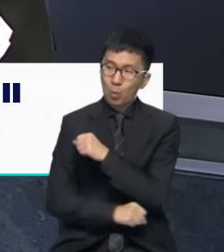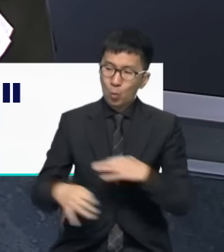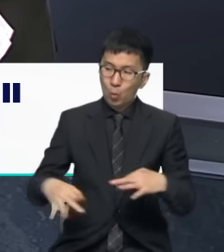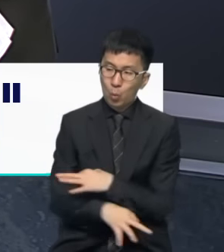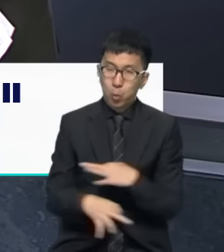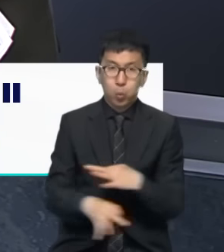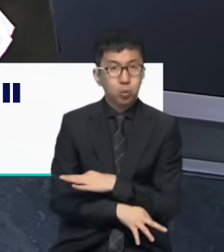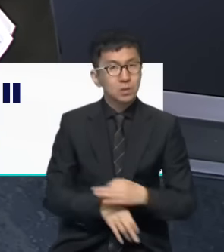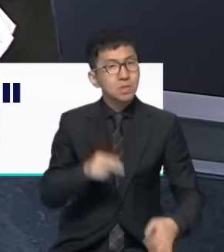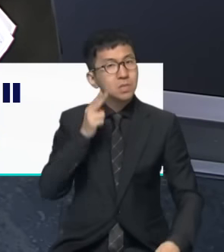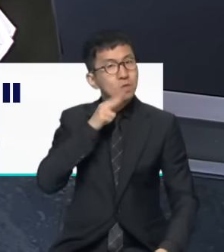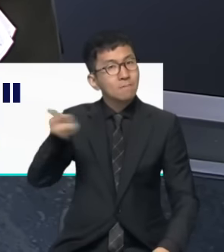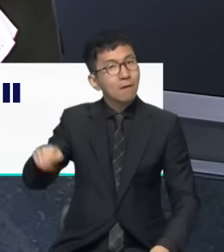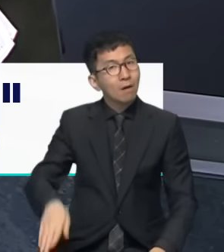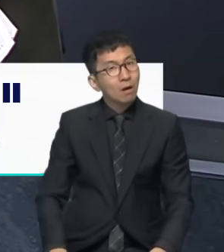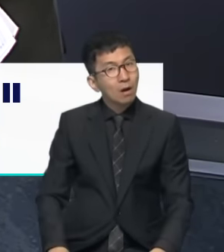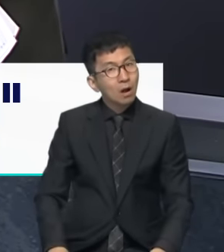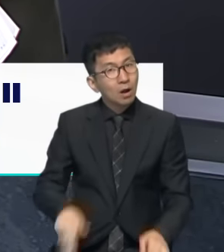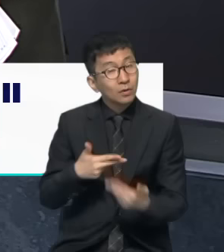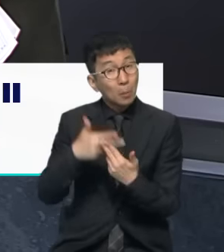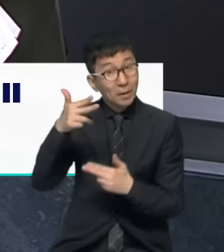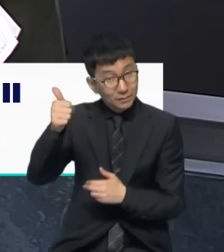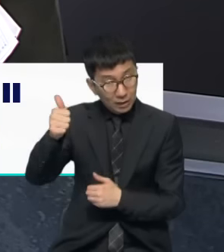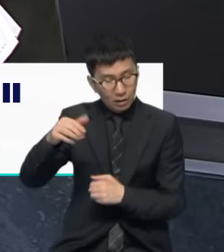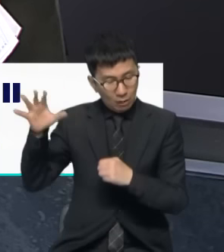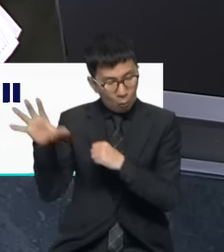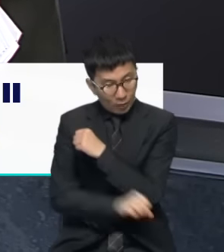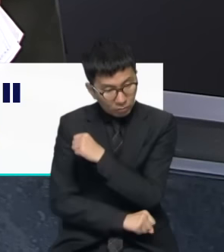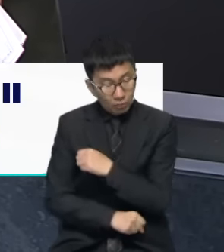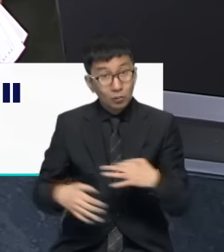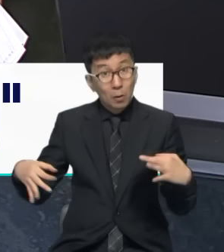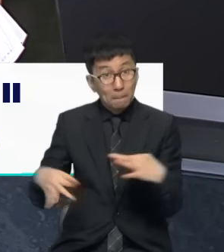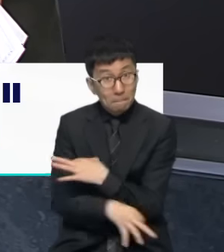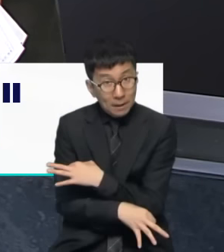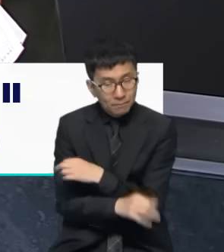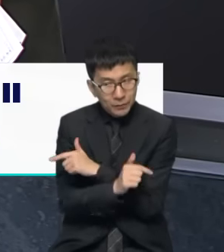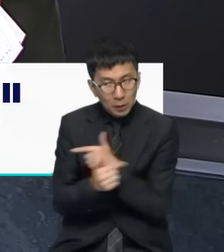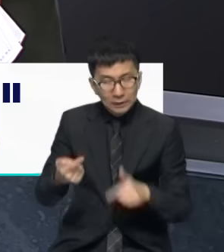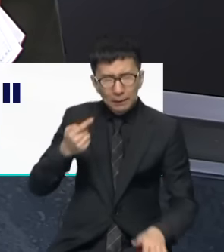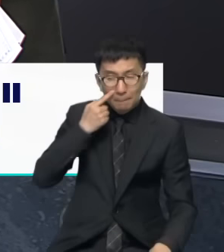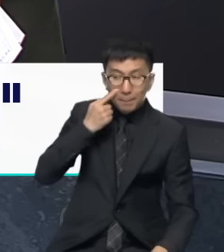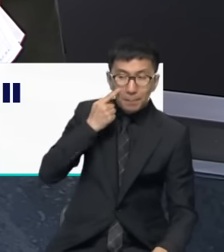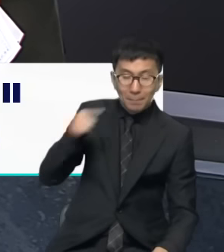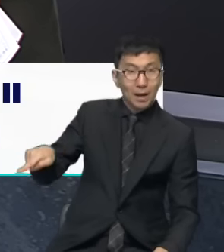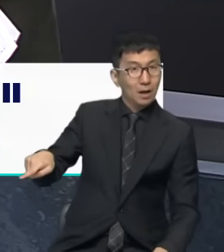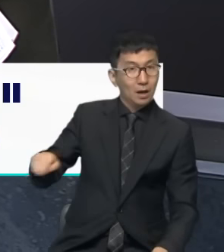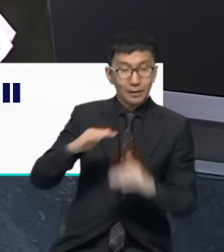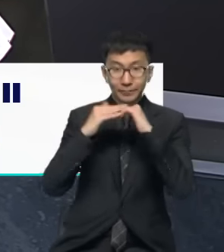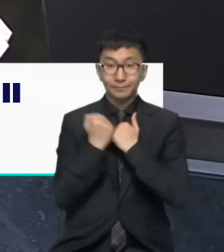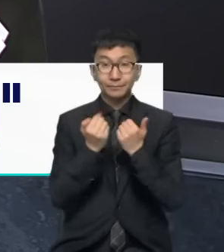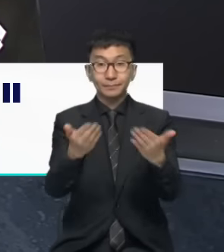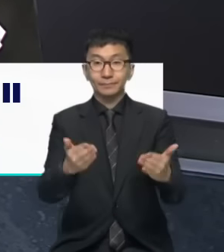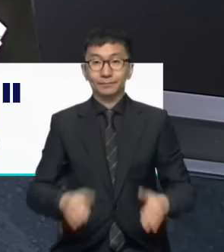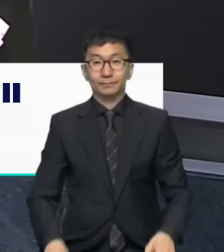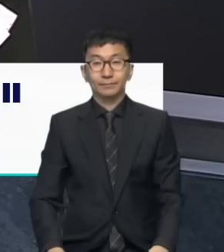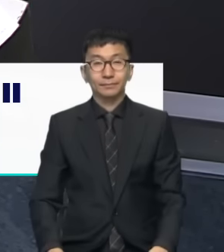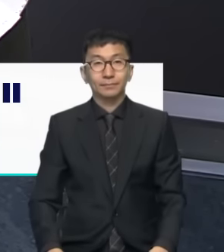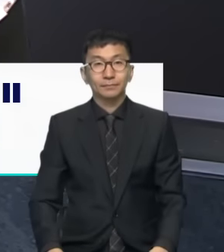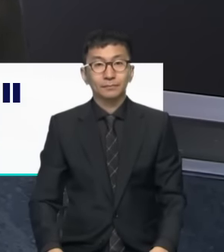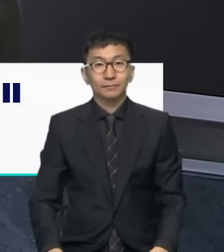불투명하게 운영해온 사실이 확인됐고 그 협회장의 횡령과 배임 정황까지 드러났습니다. 권정우 기자